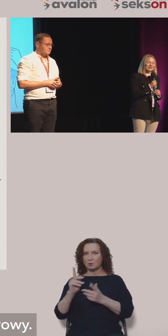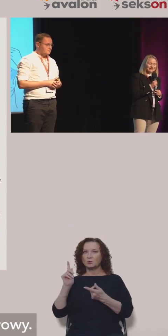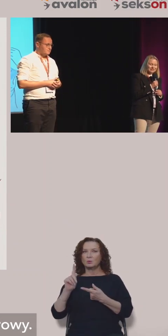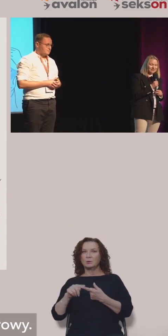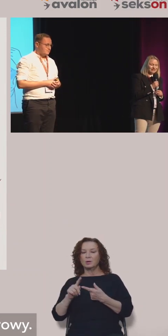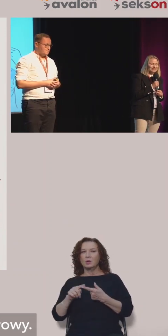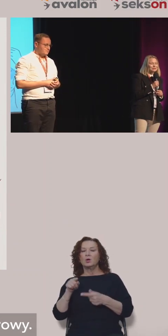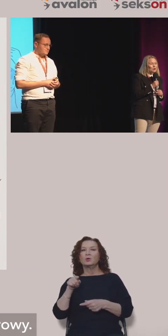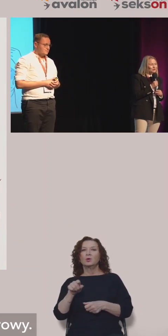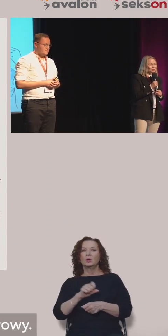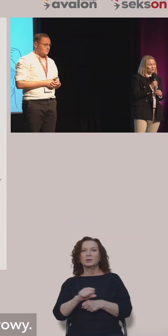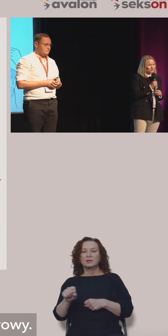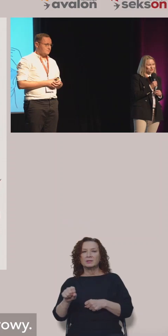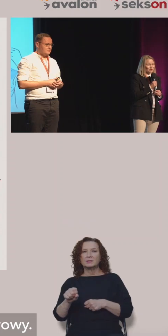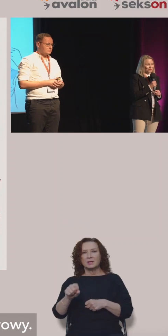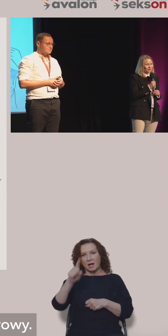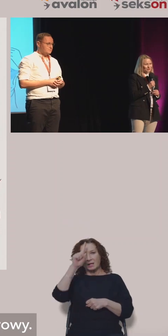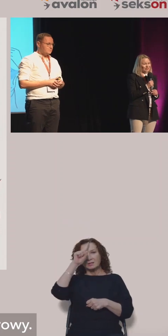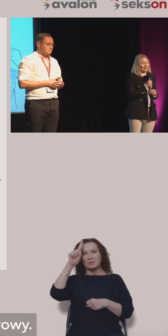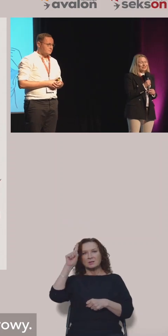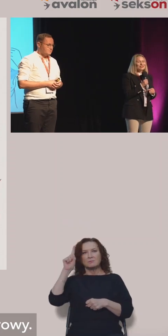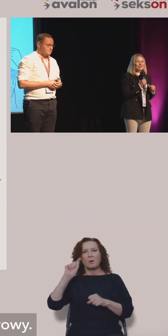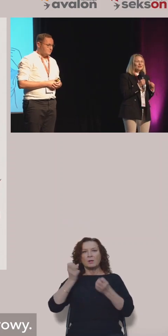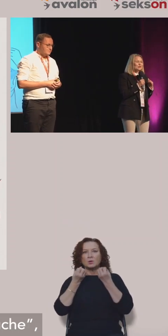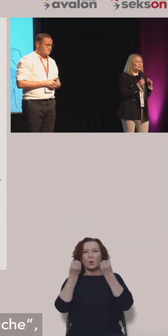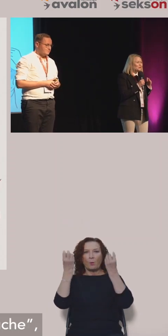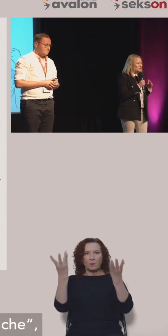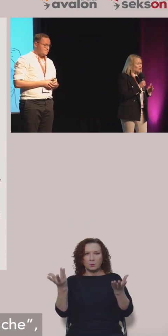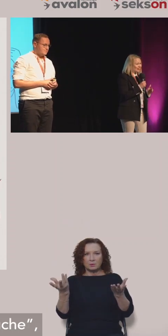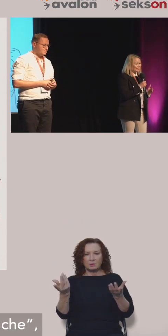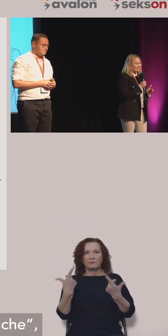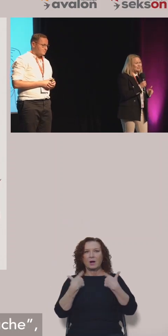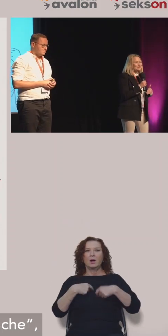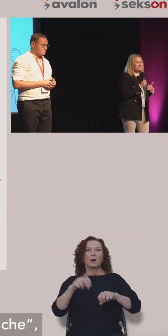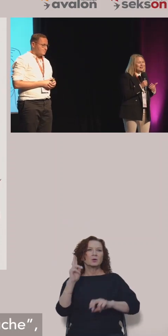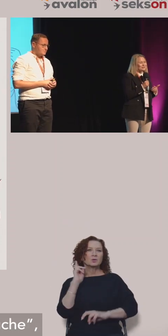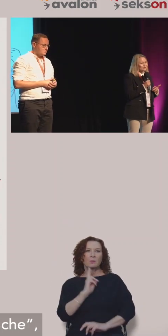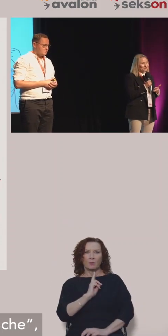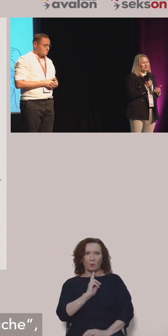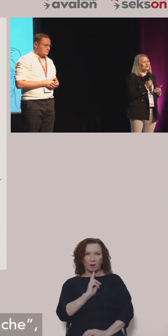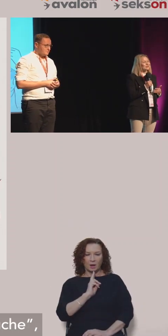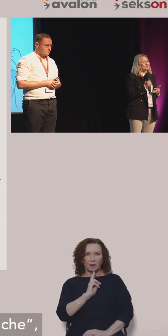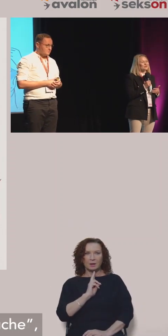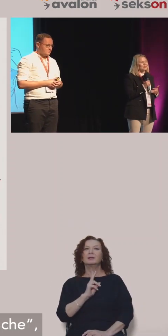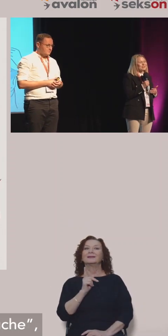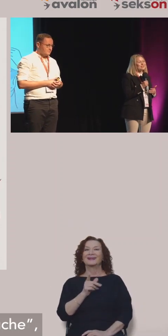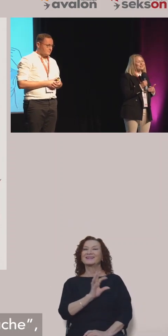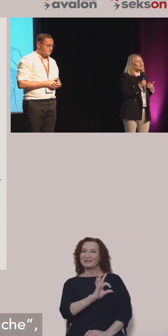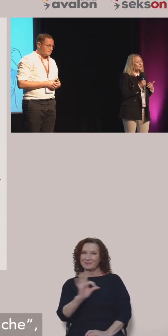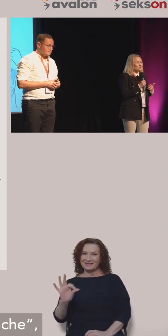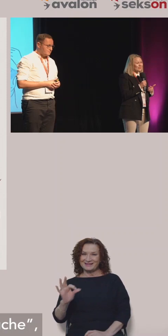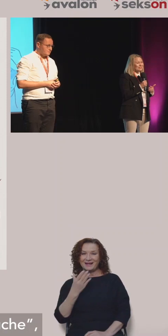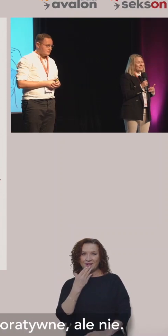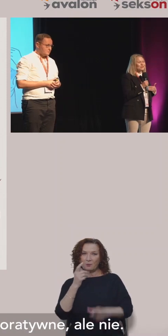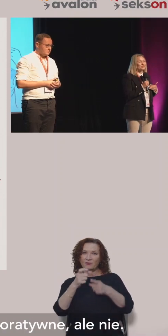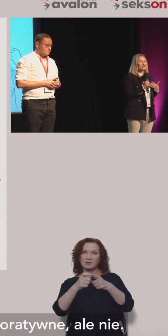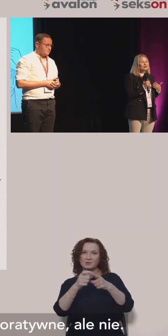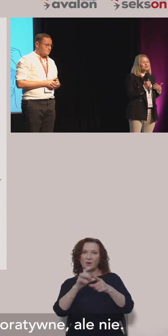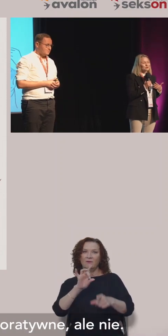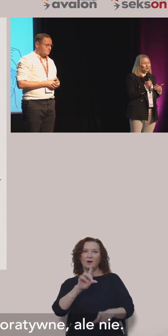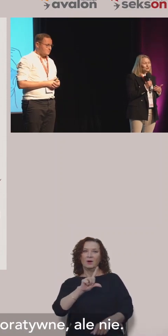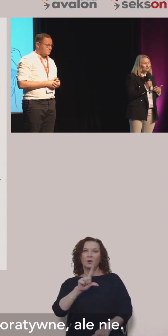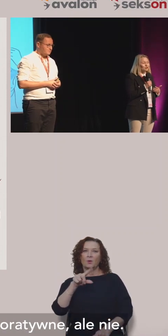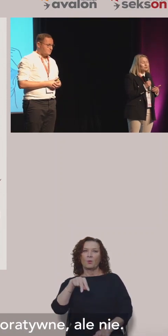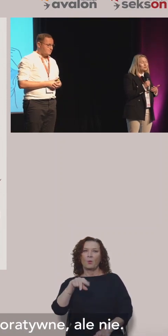mianowicie paradygmat społeczno-kulturowy. I osoby głuche, specjalnie używam właśnie określenie głuche, dlatego że